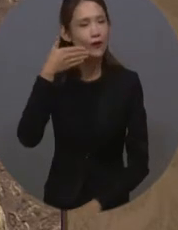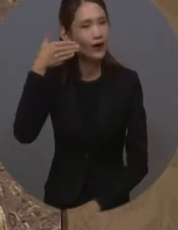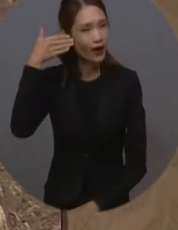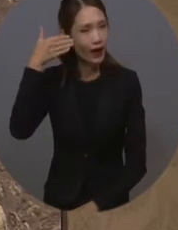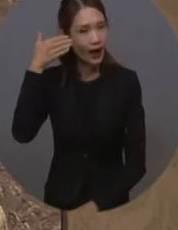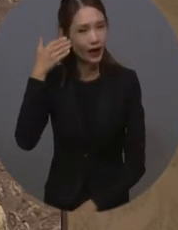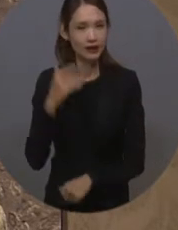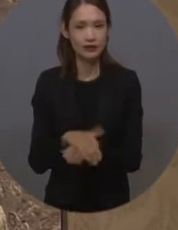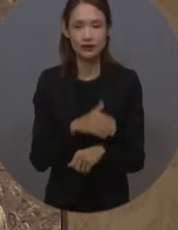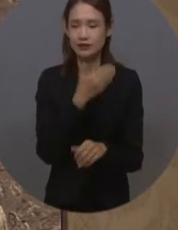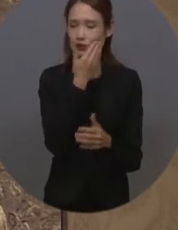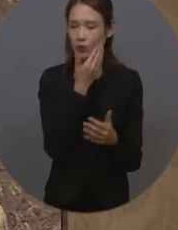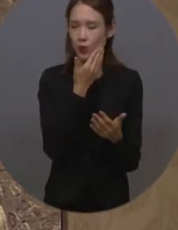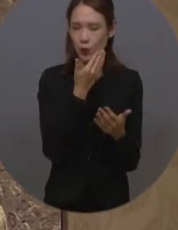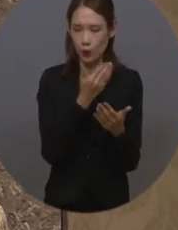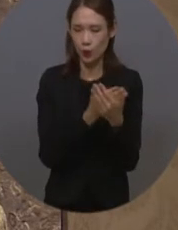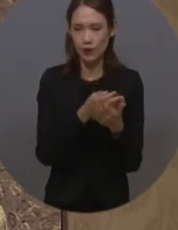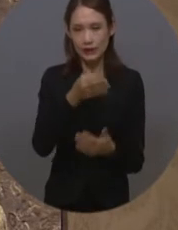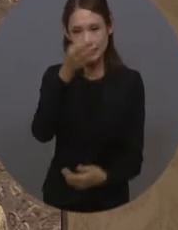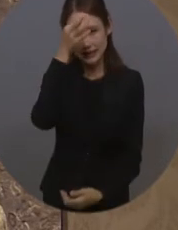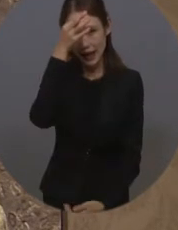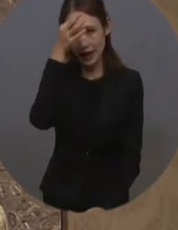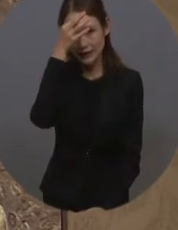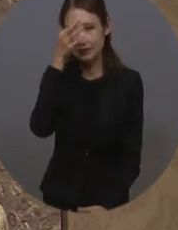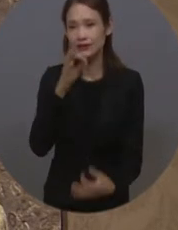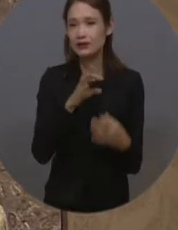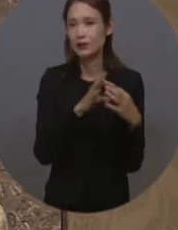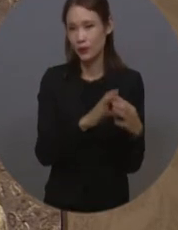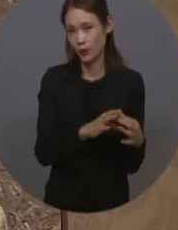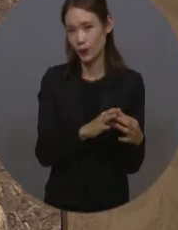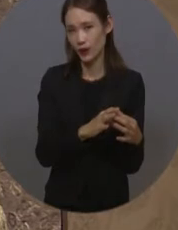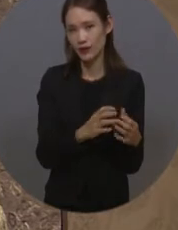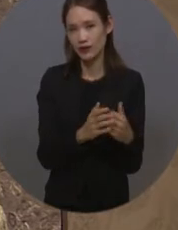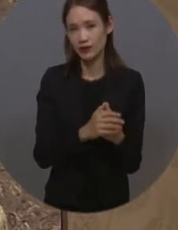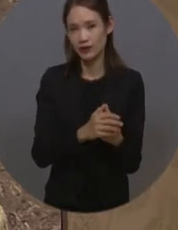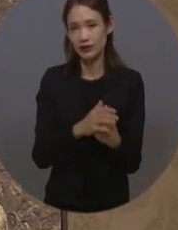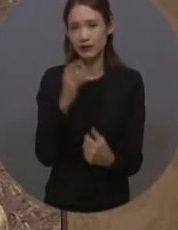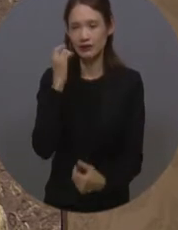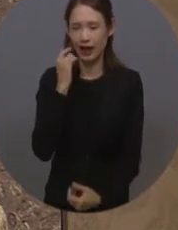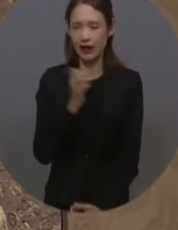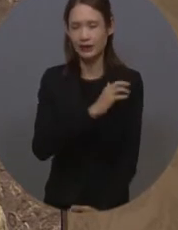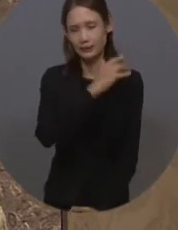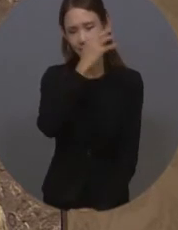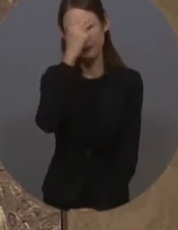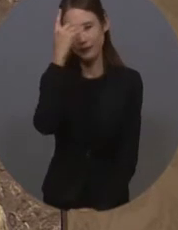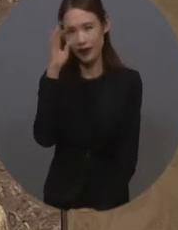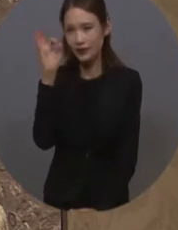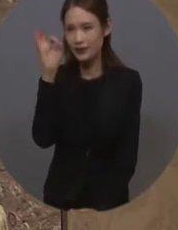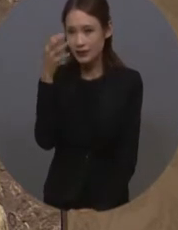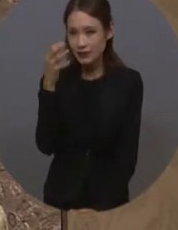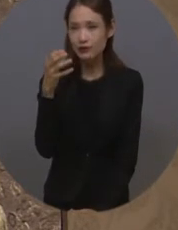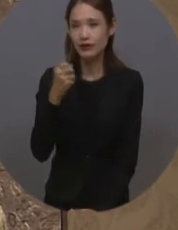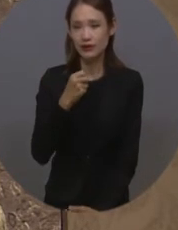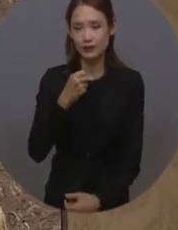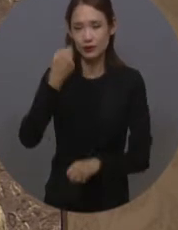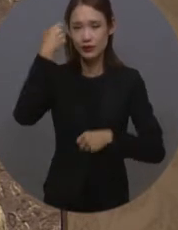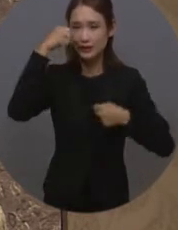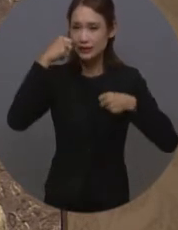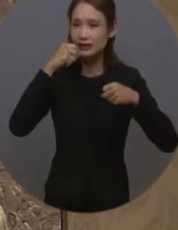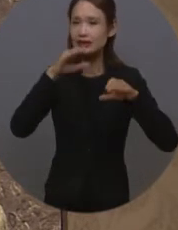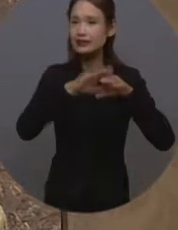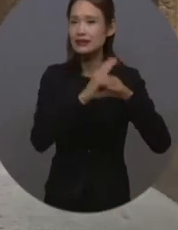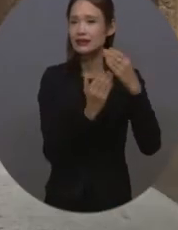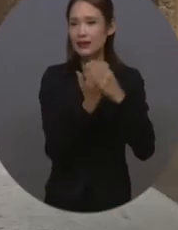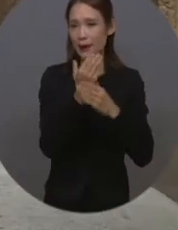청각장애인들의 소중한 재능을 통해서 나오는 그 아름다운 기술로 저희들이 신발을 만들고 있습니다.